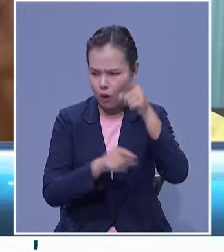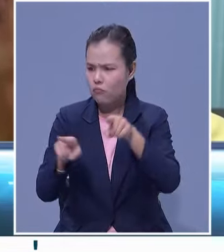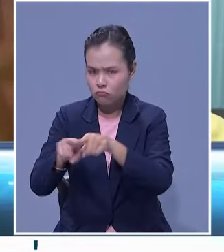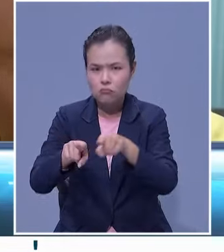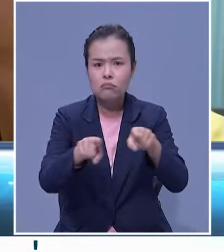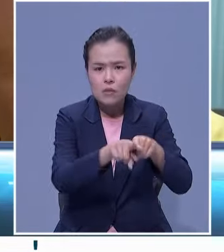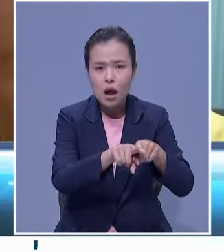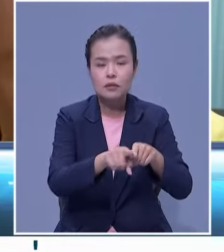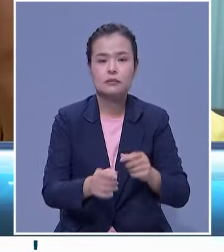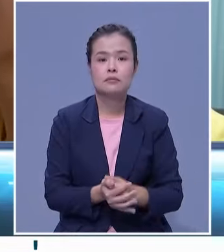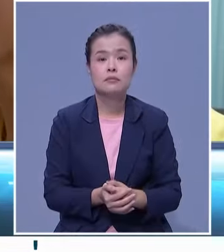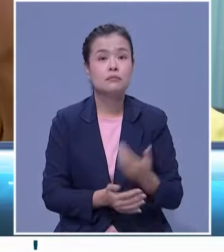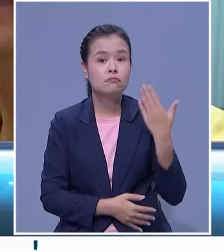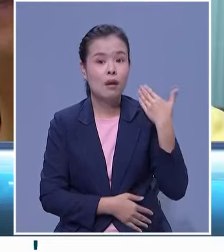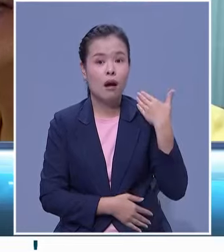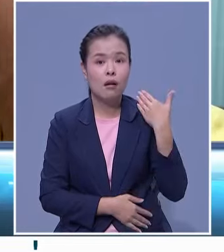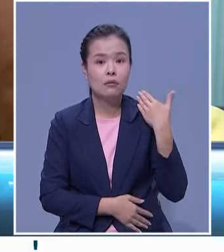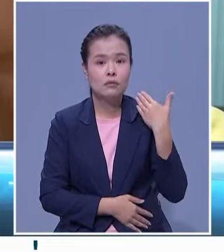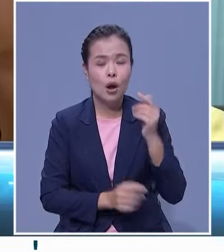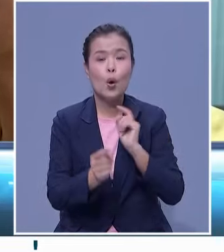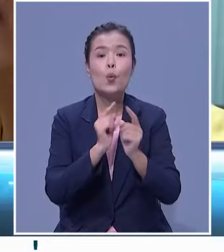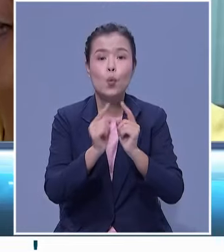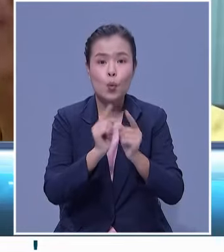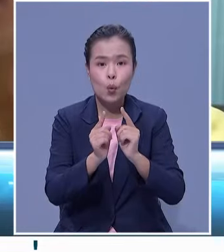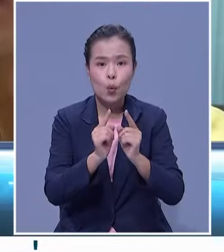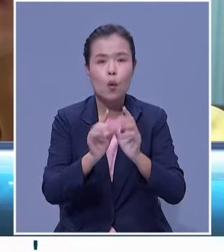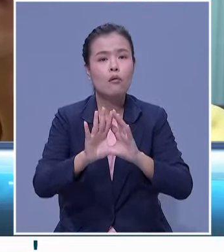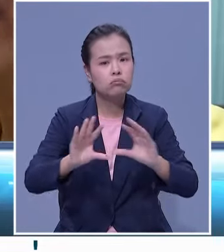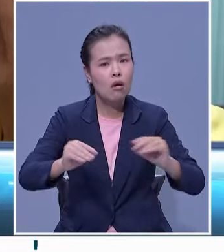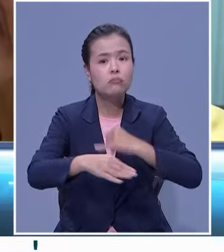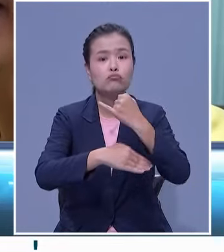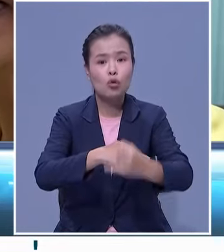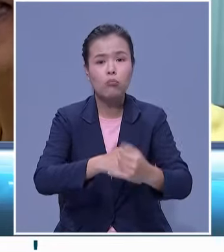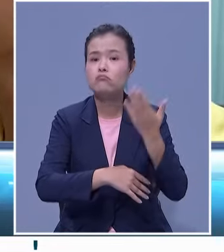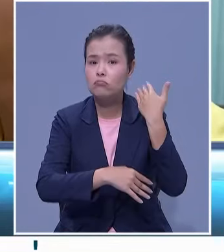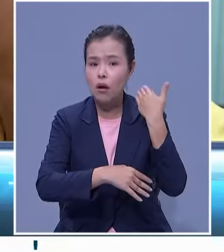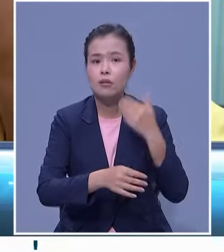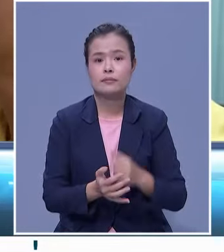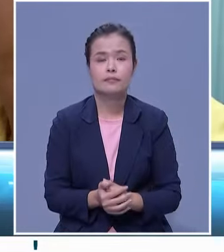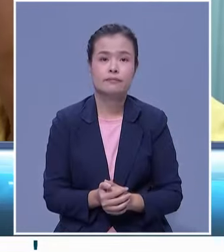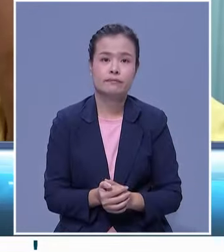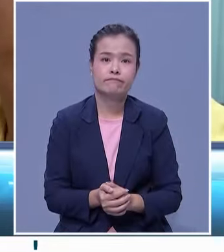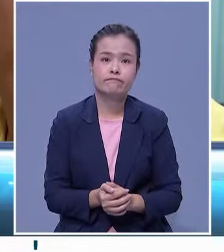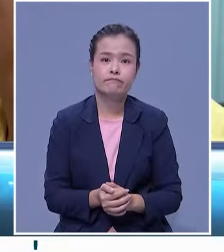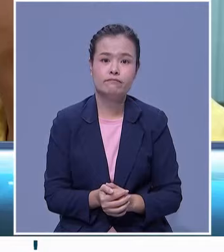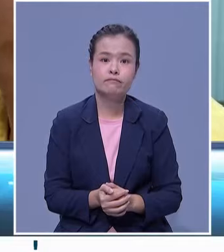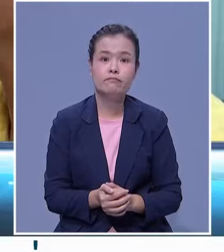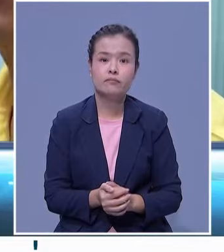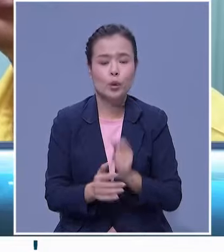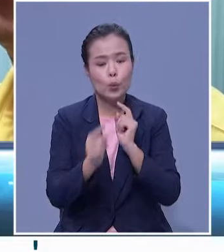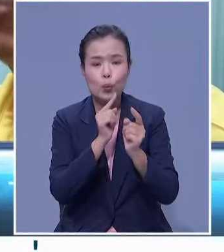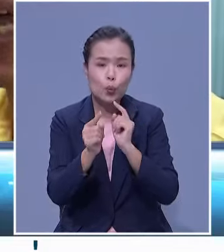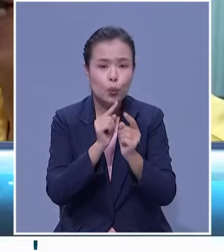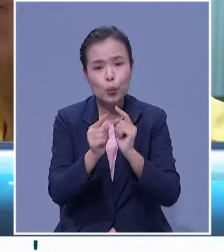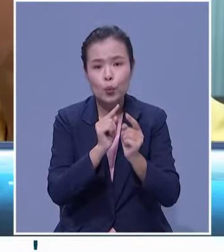แล้วนะครับว่าวันนั้นก็คงจะไกลเกลี่ยก็คงจะเคลียร์ให้จบในวันนั้นเลยนะครับซึ่งในการพูดการคุ